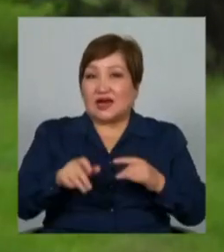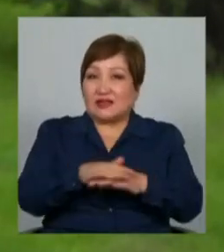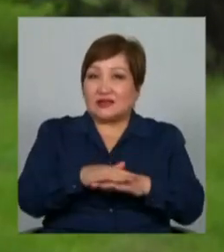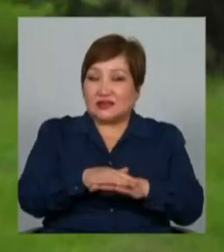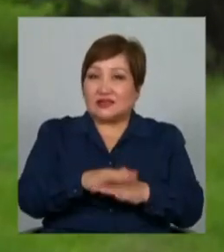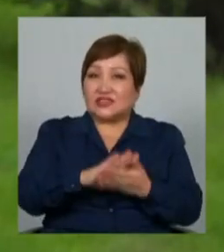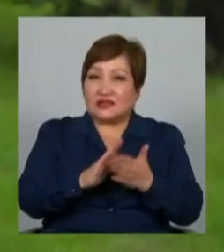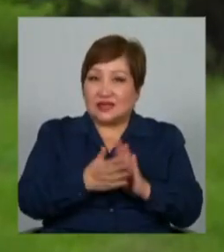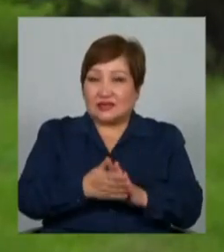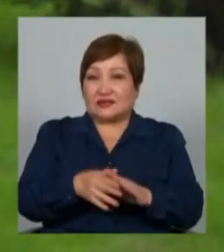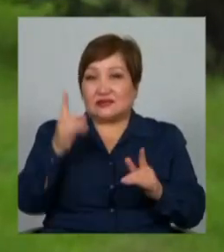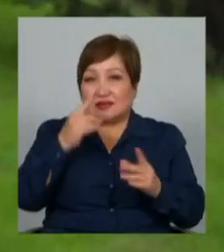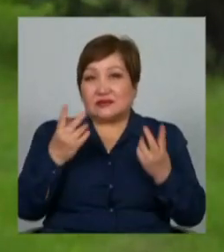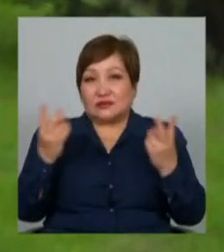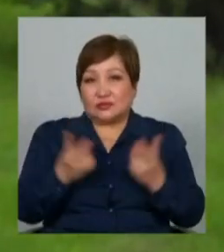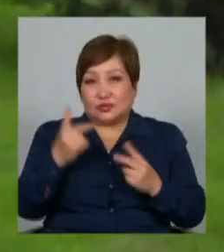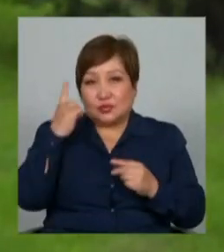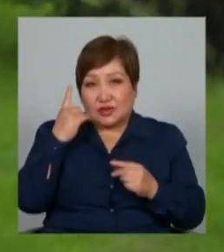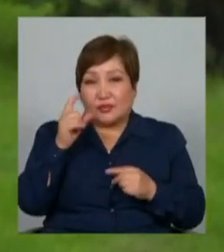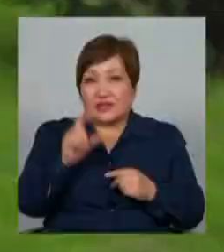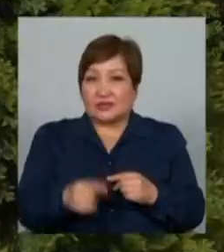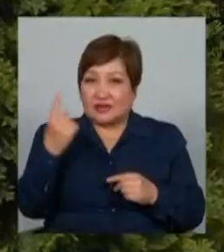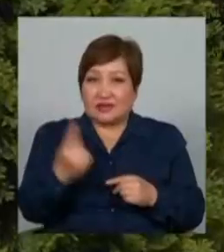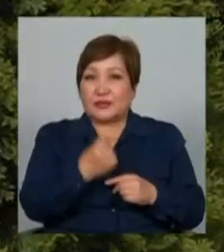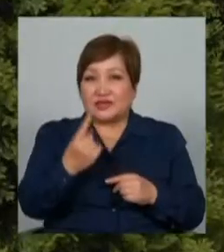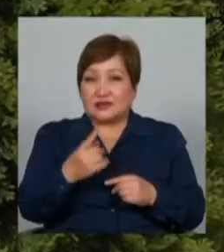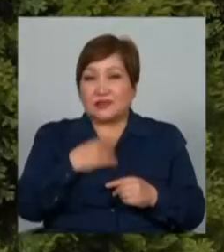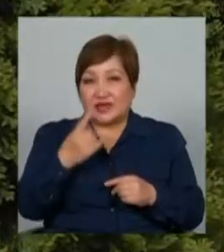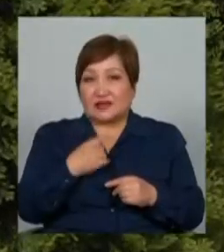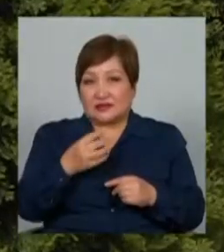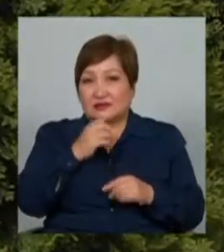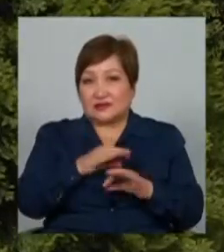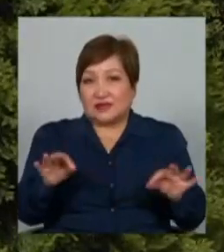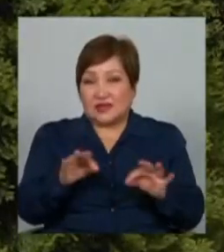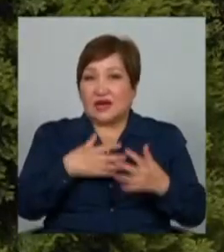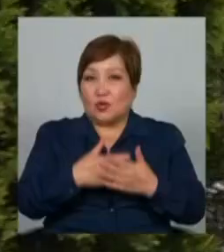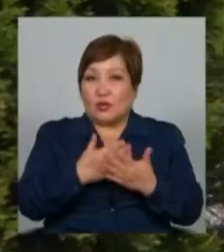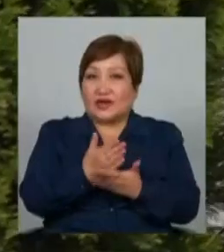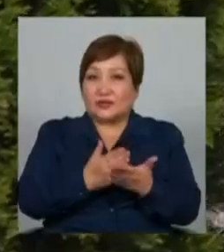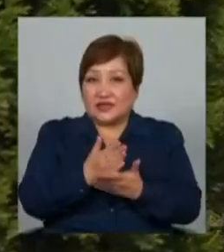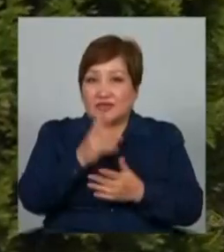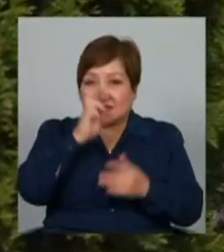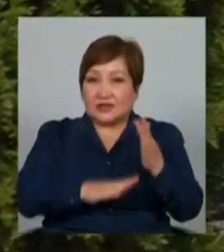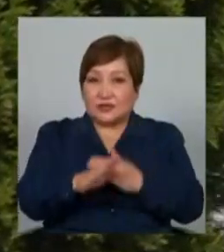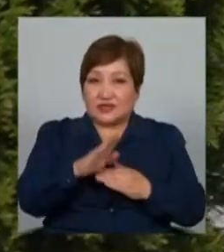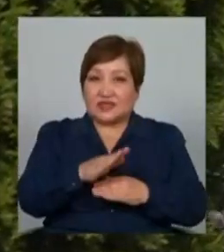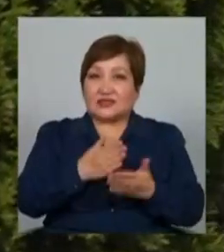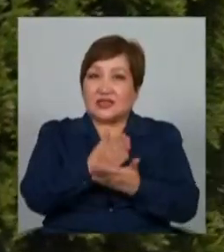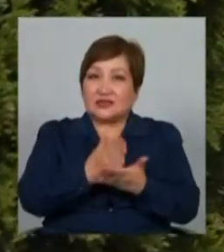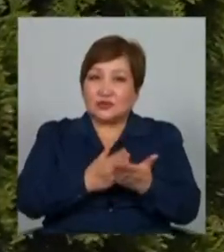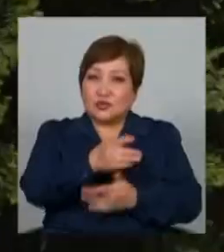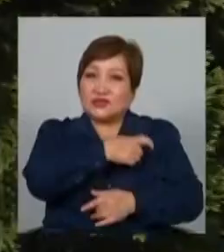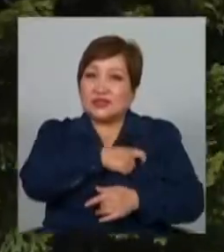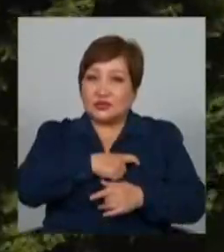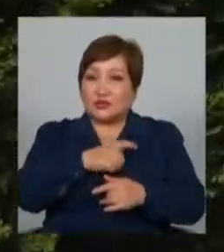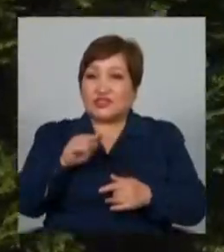халықтың жағдайын ойлап атқан азаматтардың бірісін деп сөйтіп айтқан болатын. Қоғам қайраткері, еліміздің еңбек сіңірген жаттықтырушысы Амалбек Тшанов